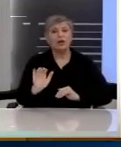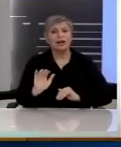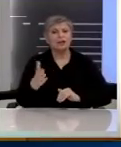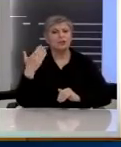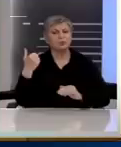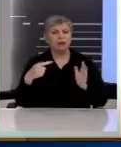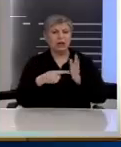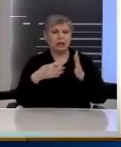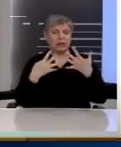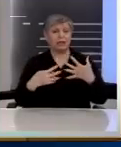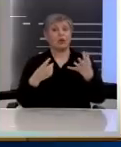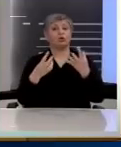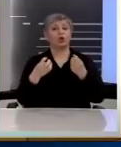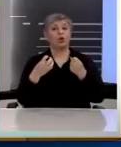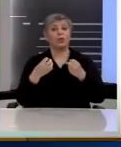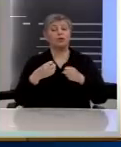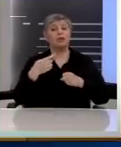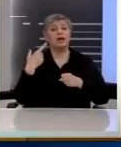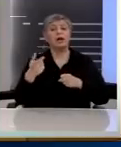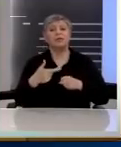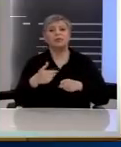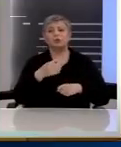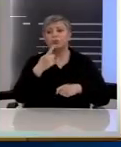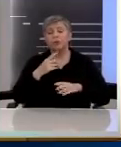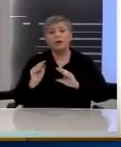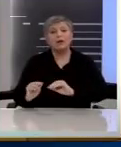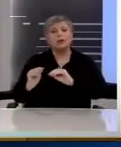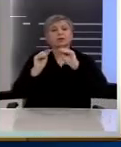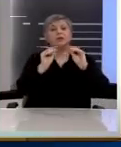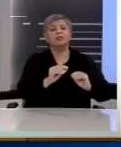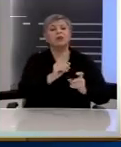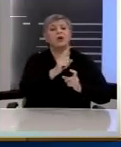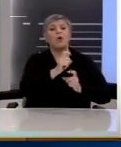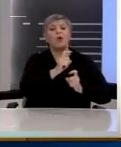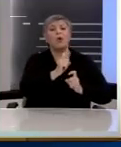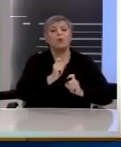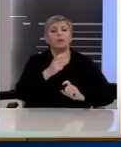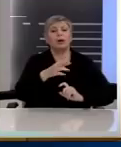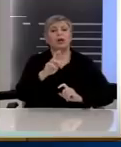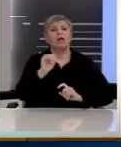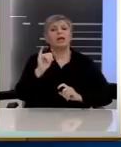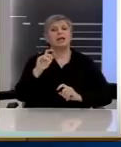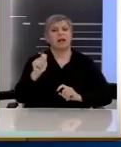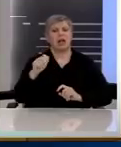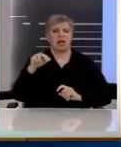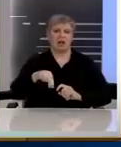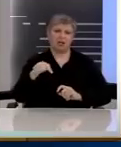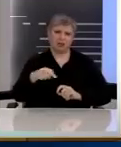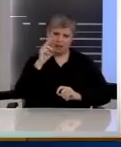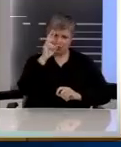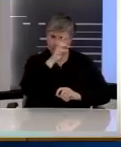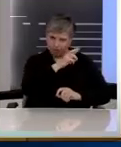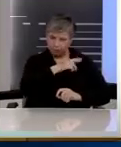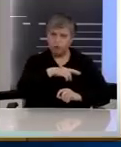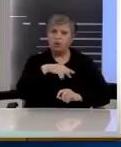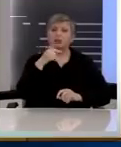1980 να μεταφέρει στο Ριάντ οπλισμό που δεν έπρεπε να ξέρει ούτε αυτός το πληρωμά του, και ο οποίος πληρώθηκε